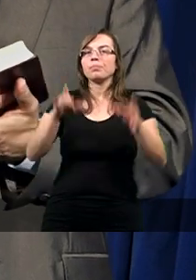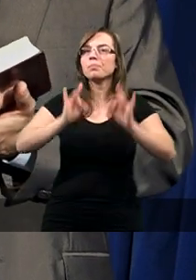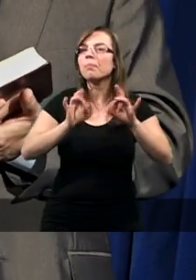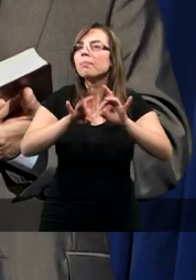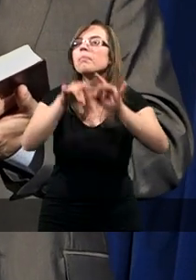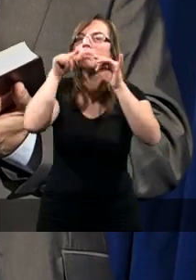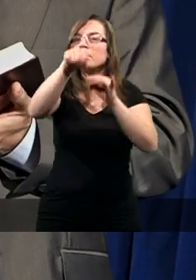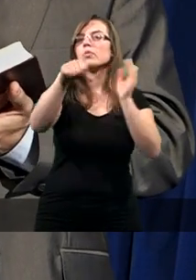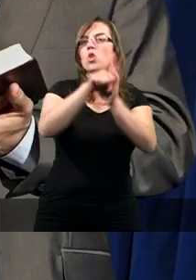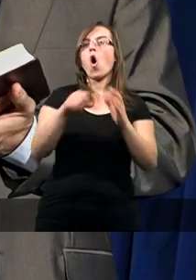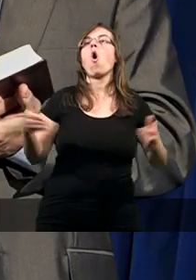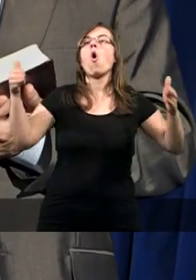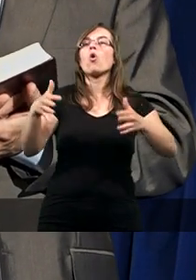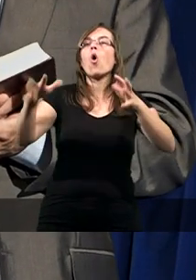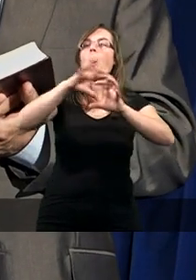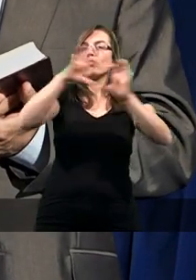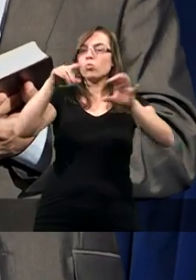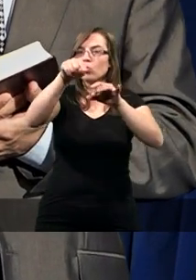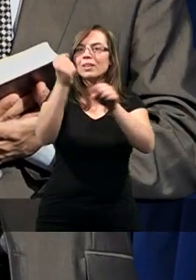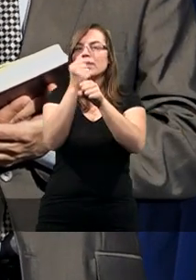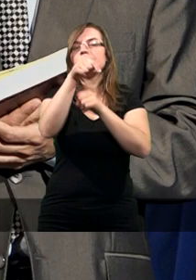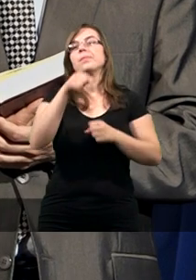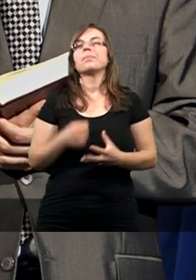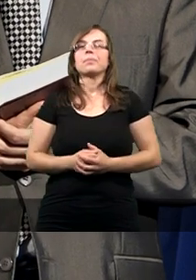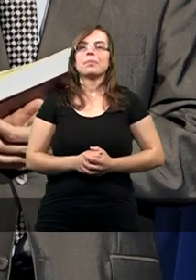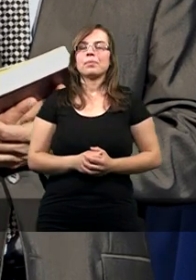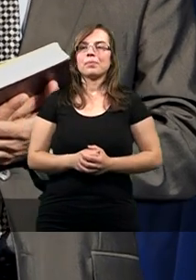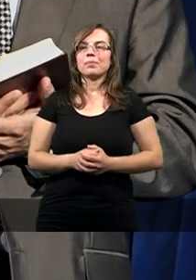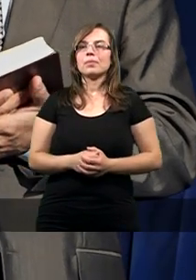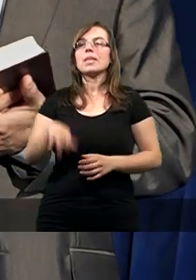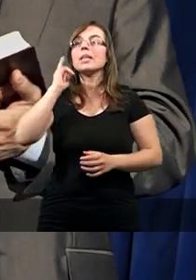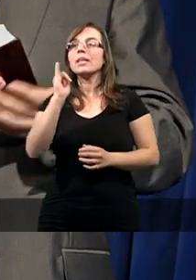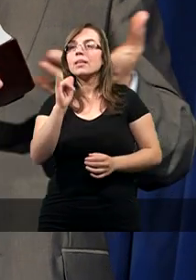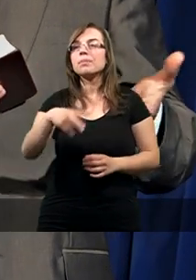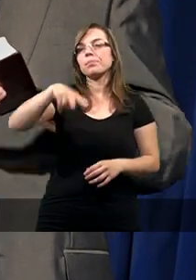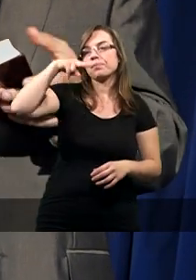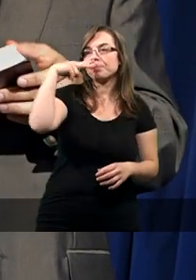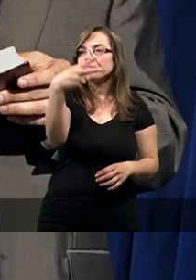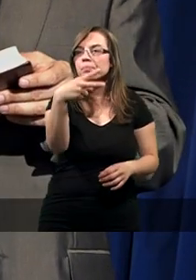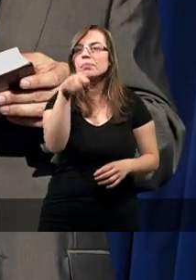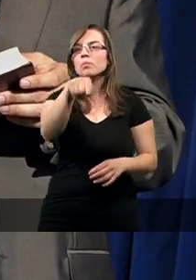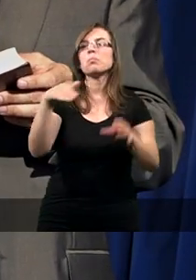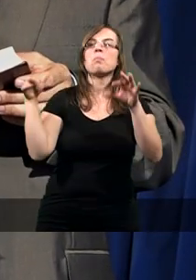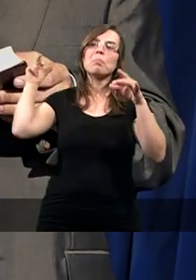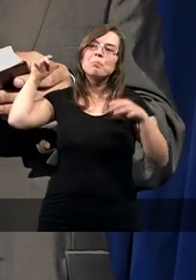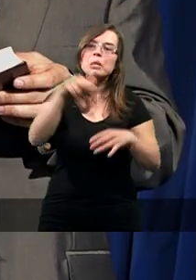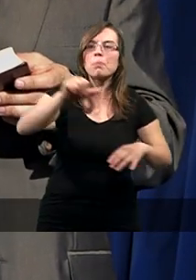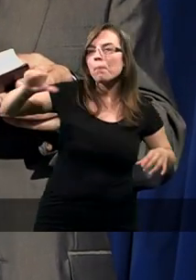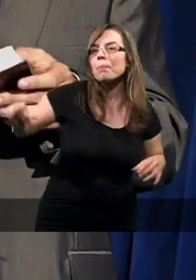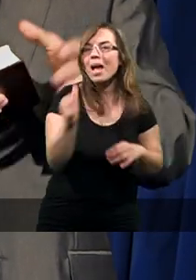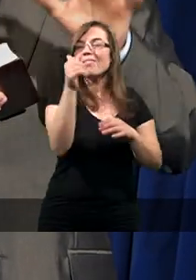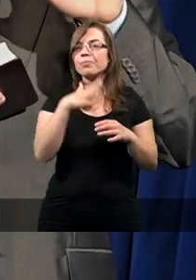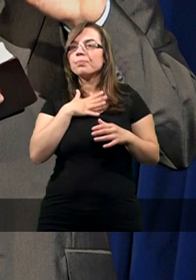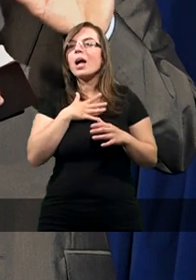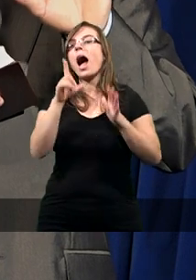w stronę grobu. And John says he got there first, but he stayed outside and just peeked in. I Jan sprawozdaje, że przybył tam